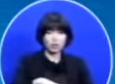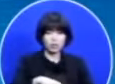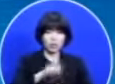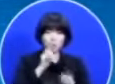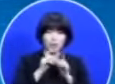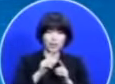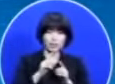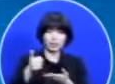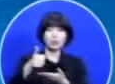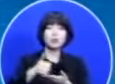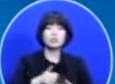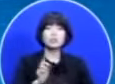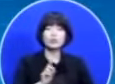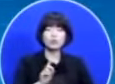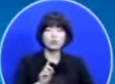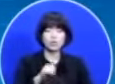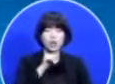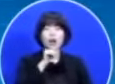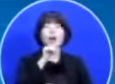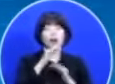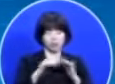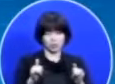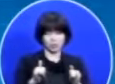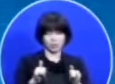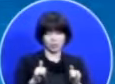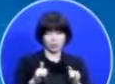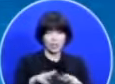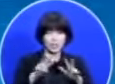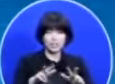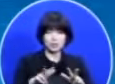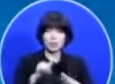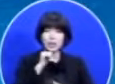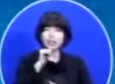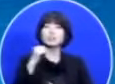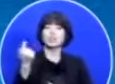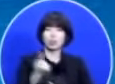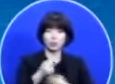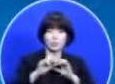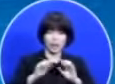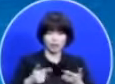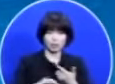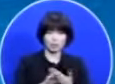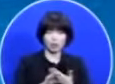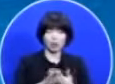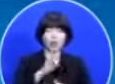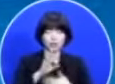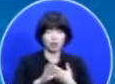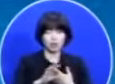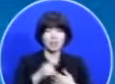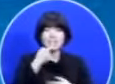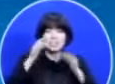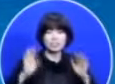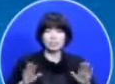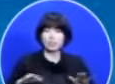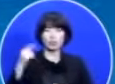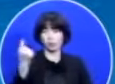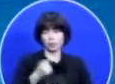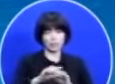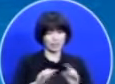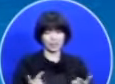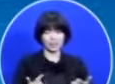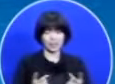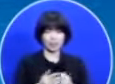거리 늘 말하는 것 집에 거리니 오지 않는다면 그렇다면 천사도 그 집에는 오지 않는다